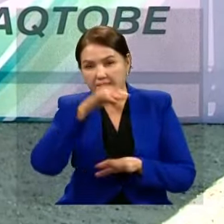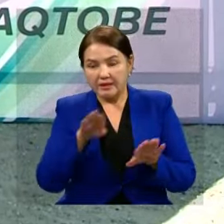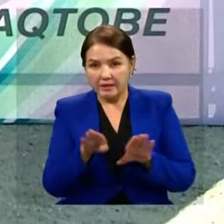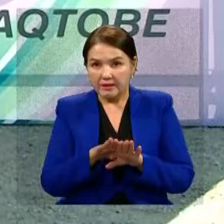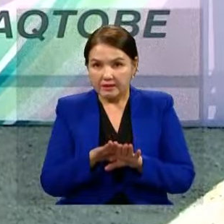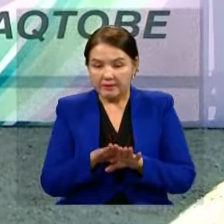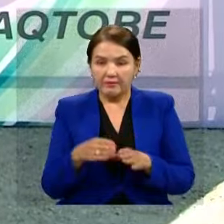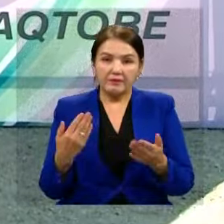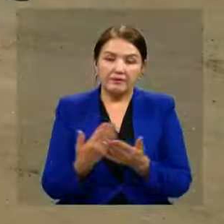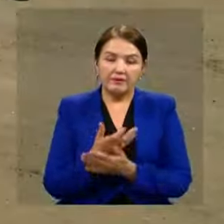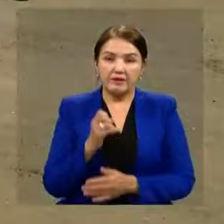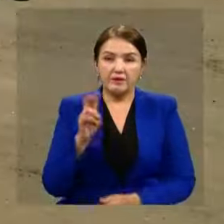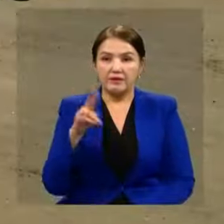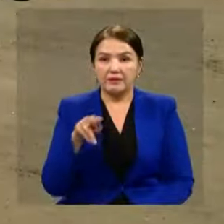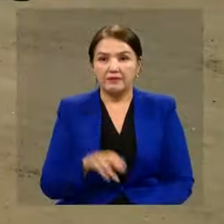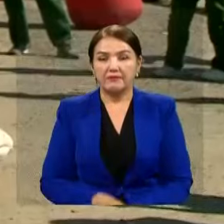образом установить новый рекорд.